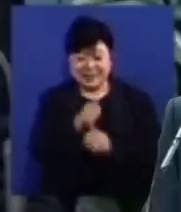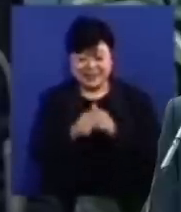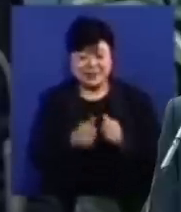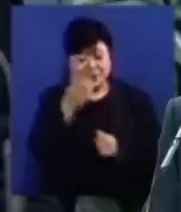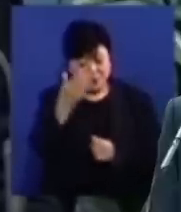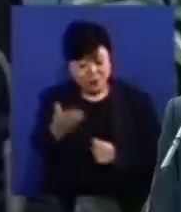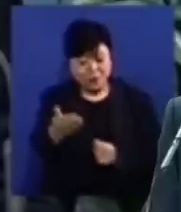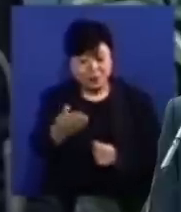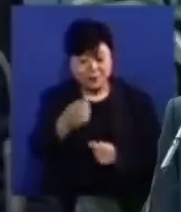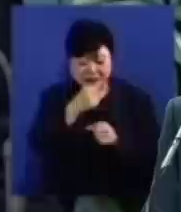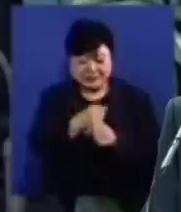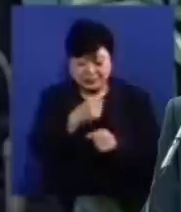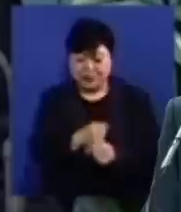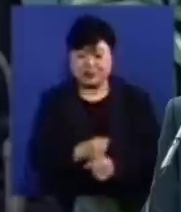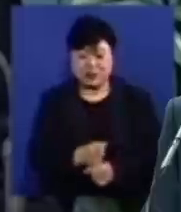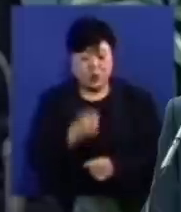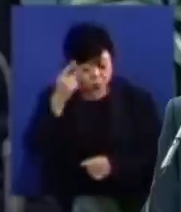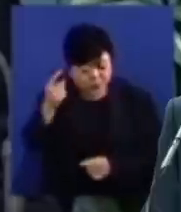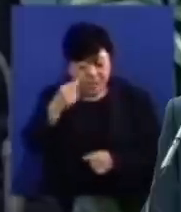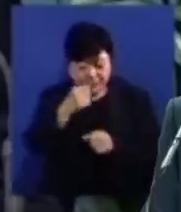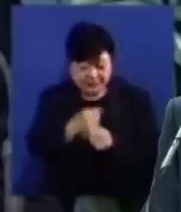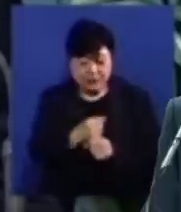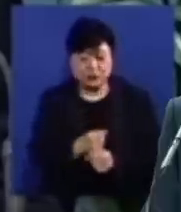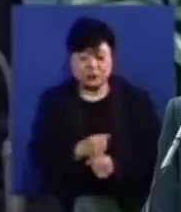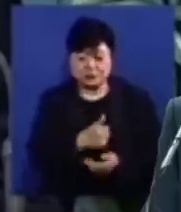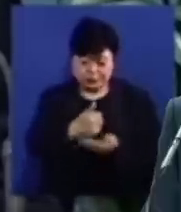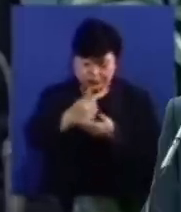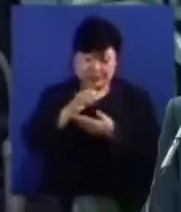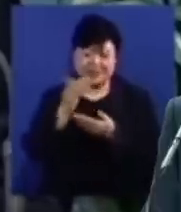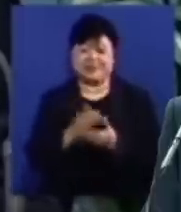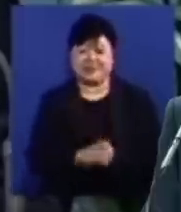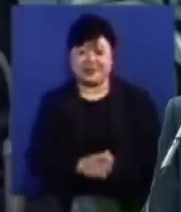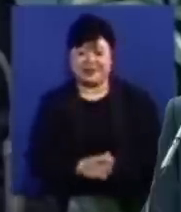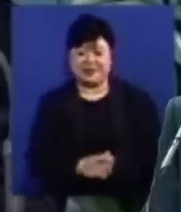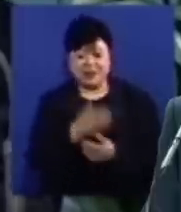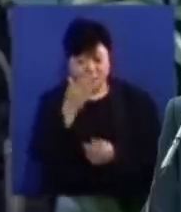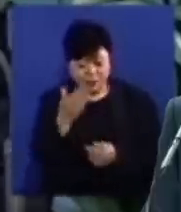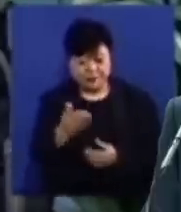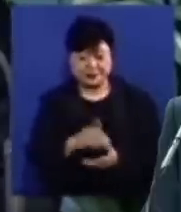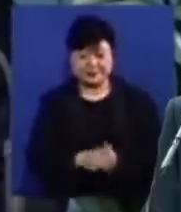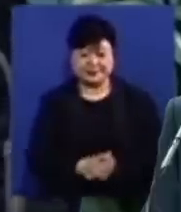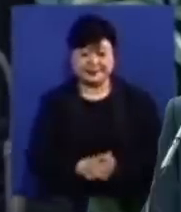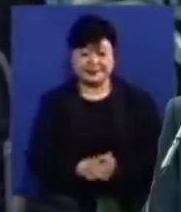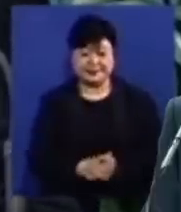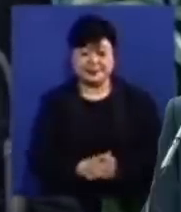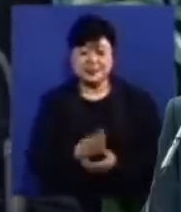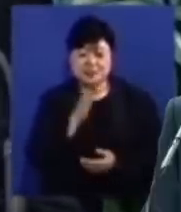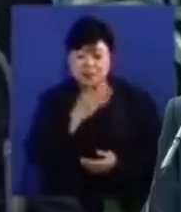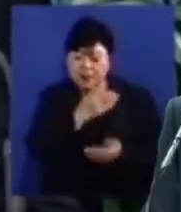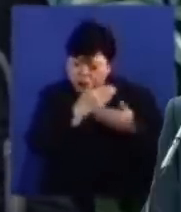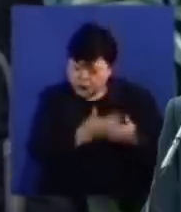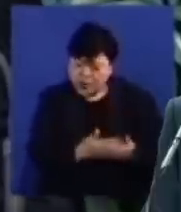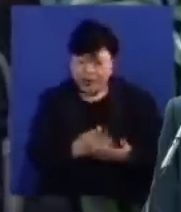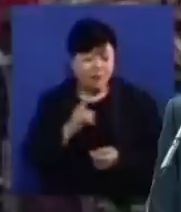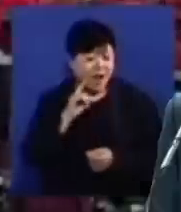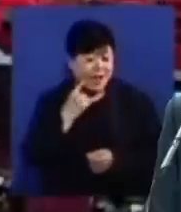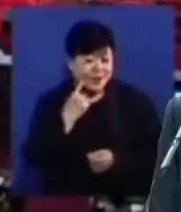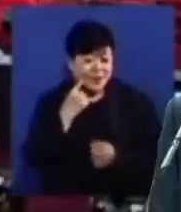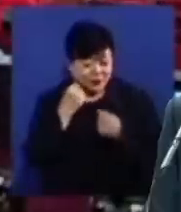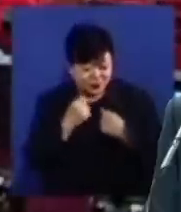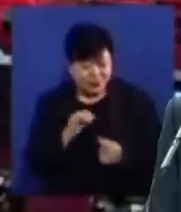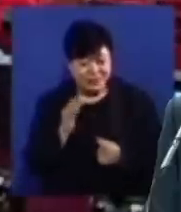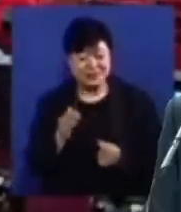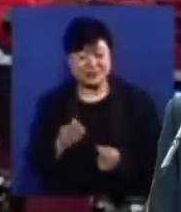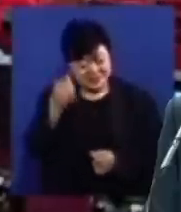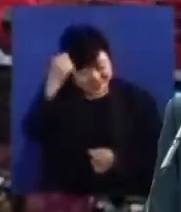하나님이 여러분을 창조하신 위대한 창조자이기 때문에 여러분 정말 귀하고 아름다운 존재인 것을